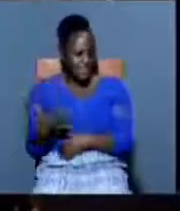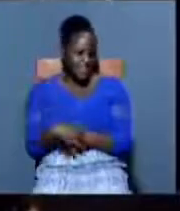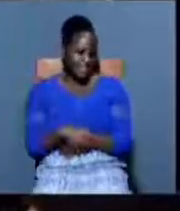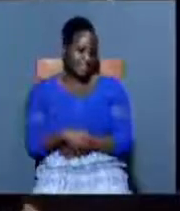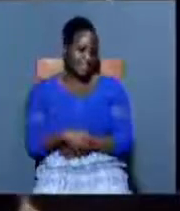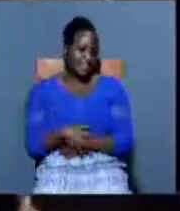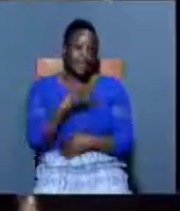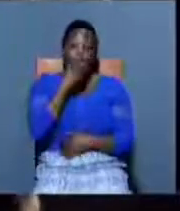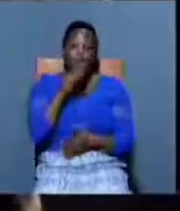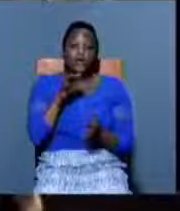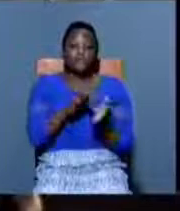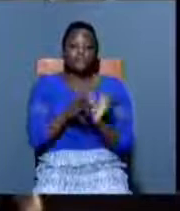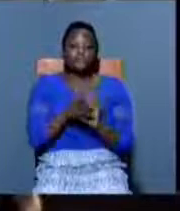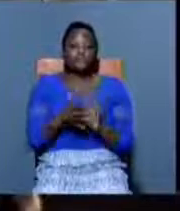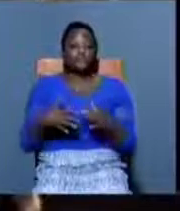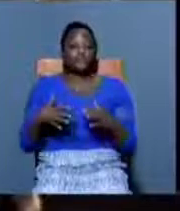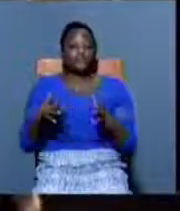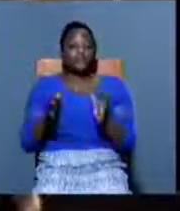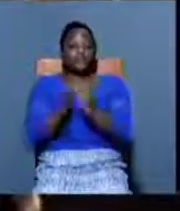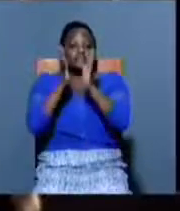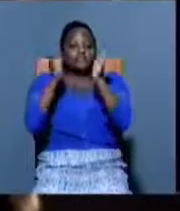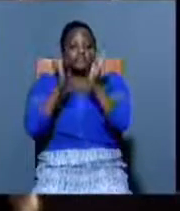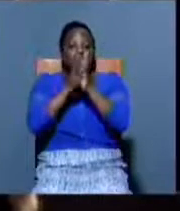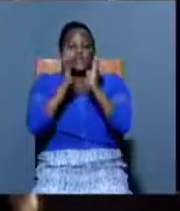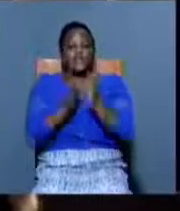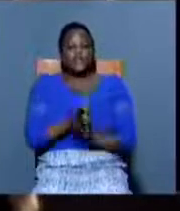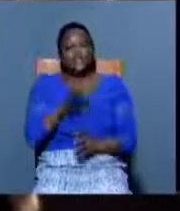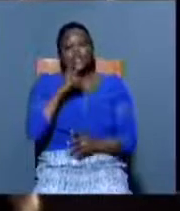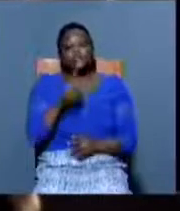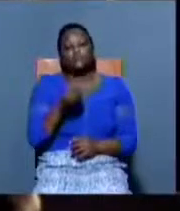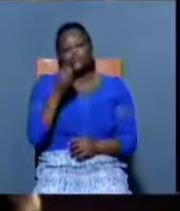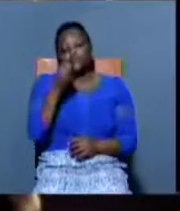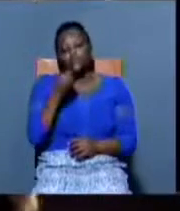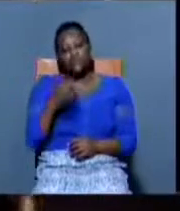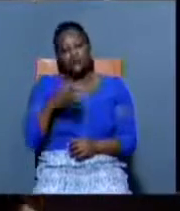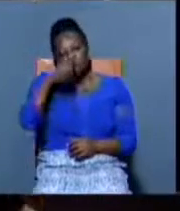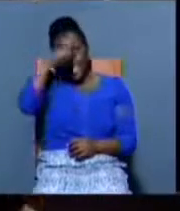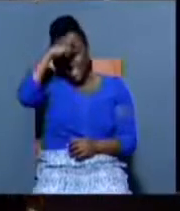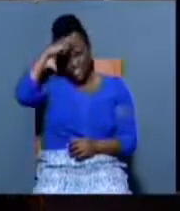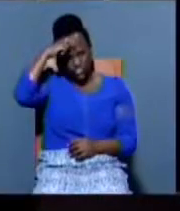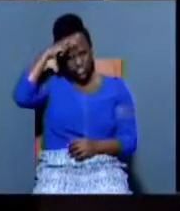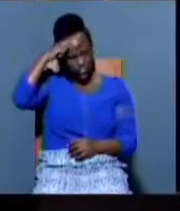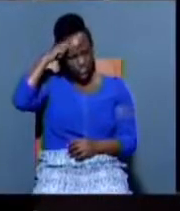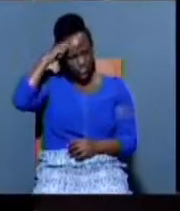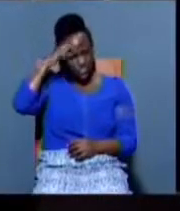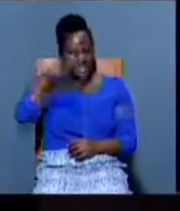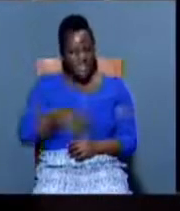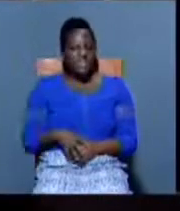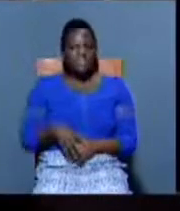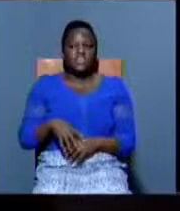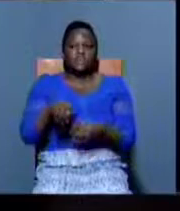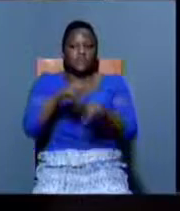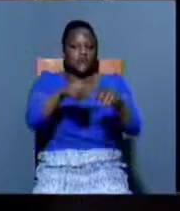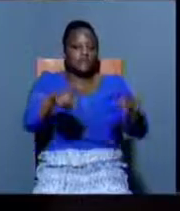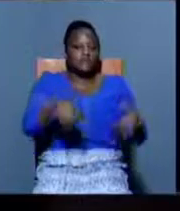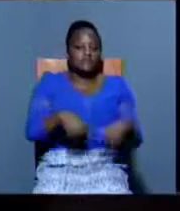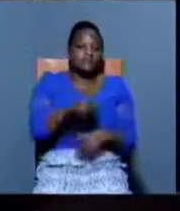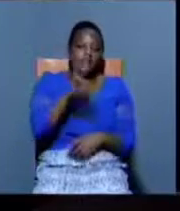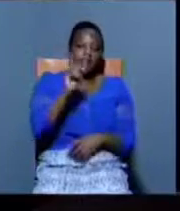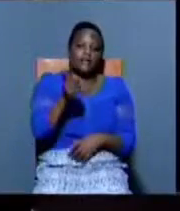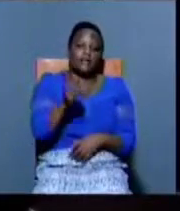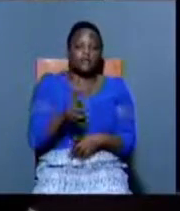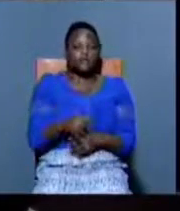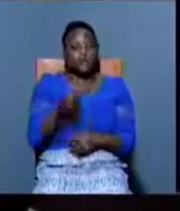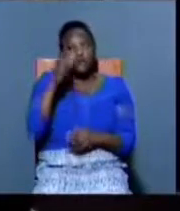Bwana Yesu asifiwe. Mwanaume anapoambiwa utakula kwa jasho, mwanaume anapoambiwa ardhi imelaaniwa, Mungu alikuwa